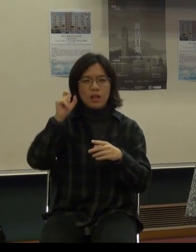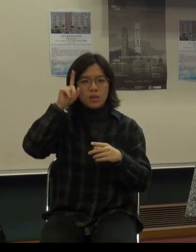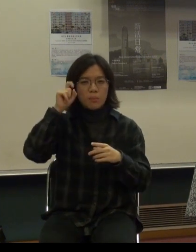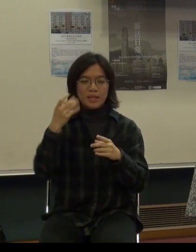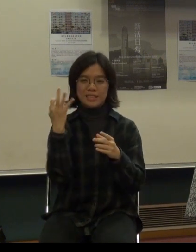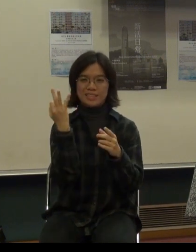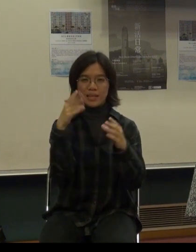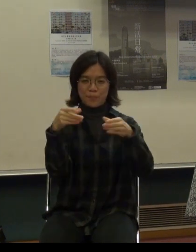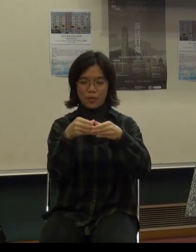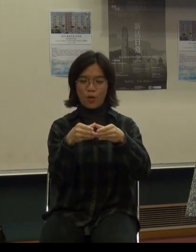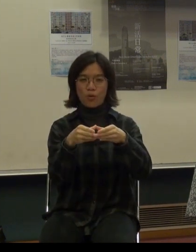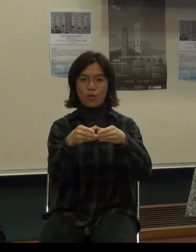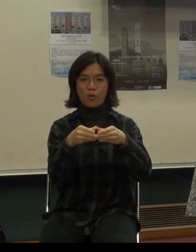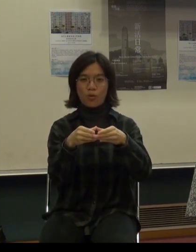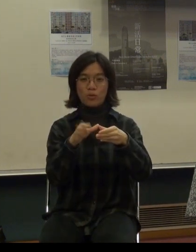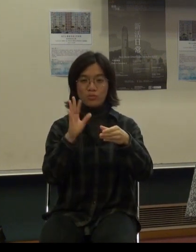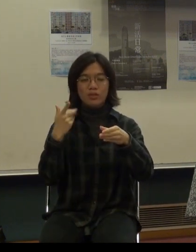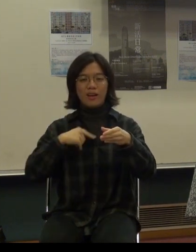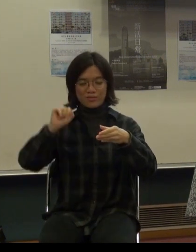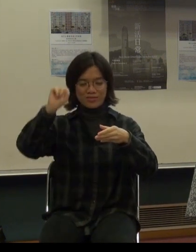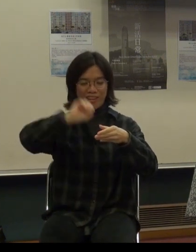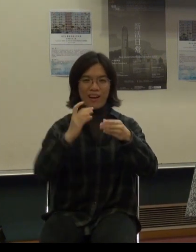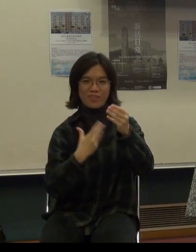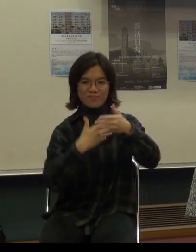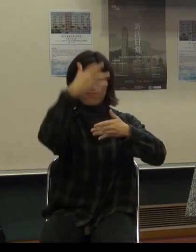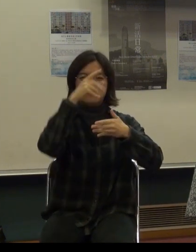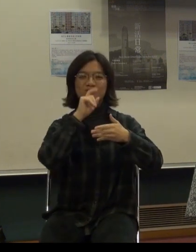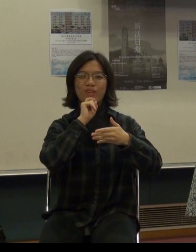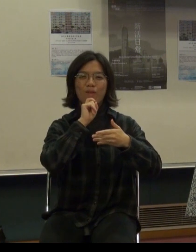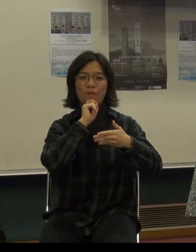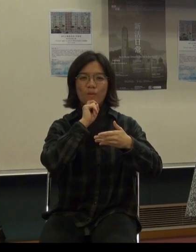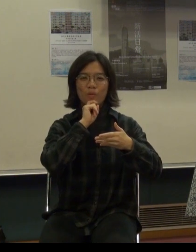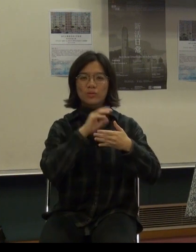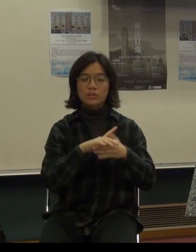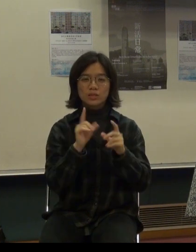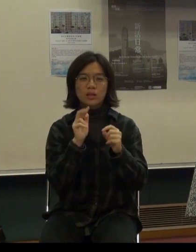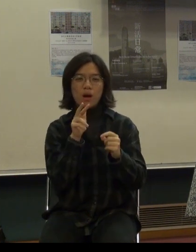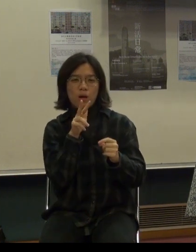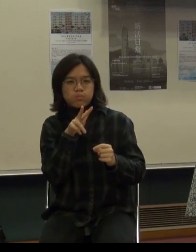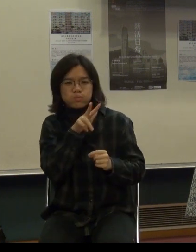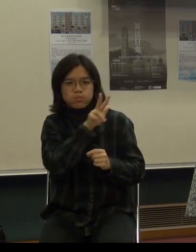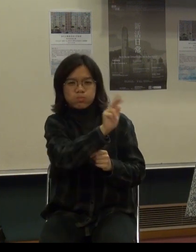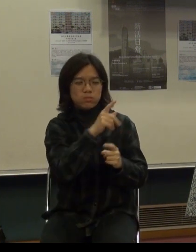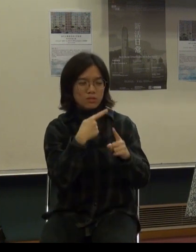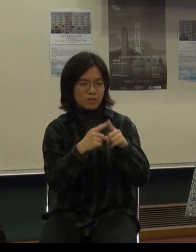形，咁但係因為上面加咗層樓咧，其實咧令到成座嘢。嗰、那個體量